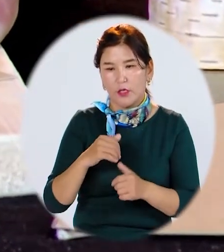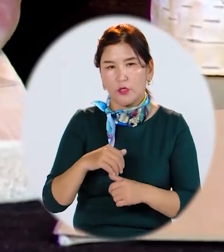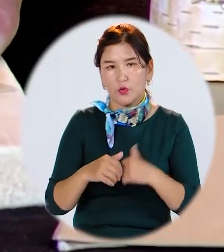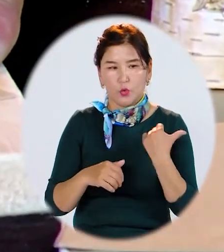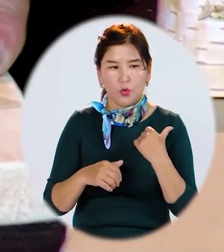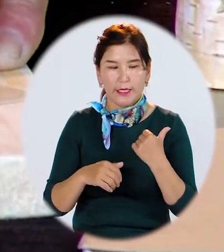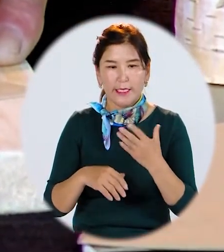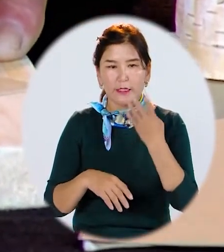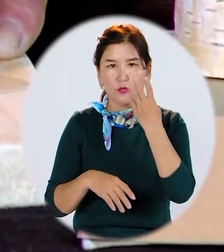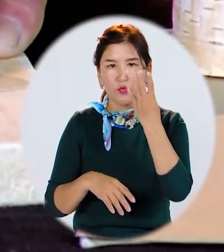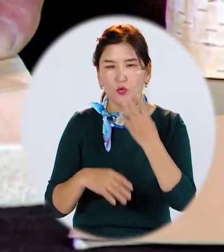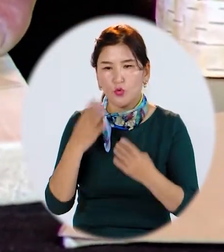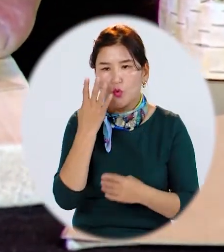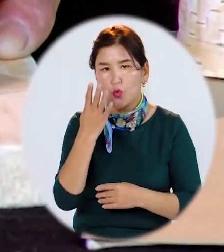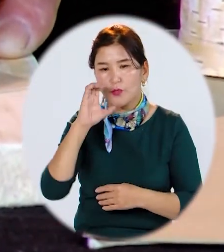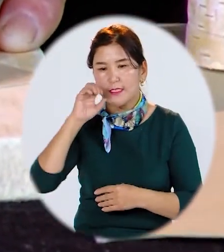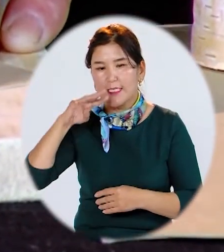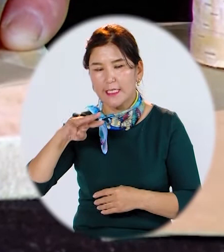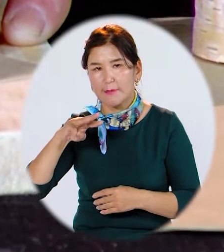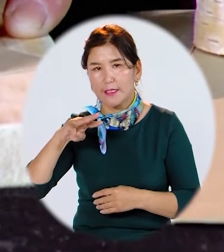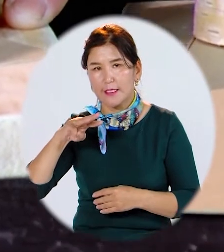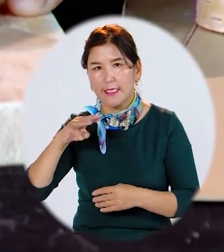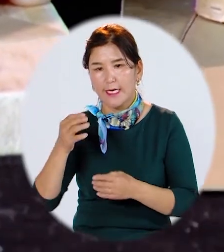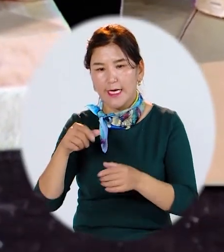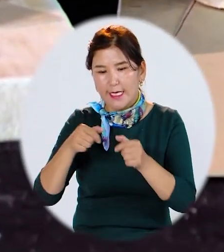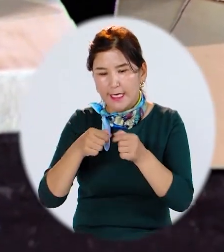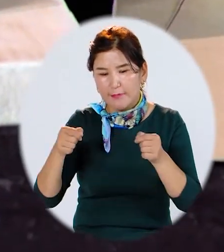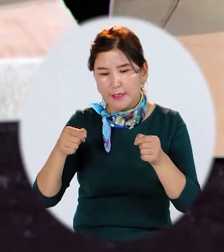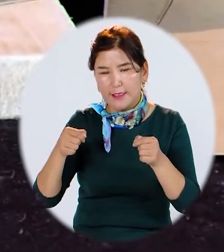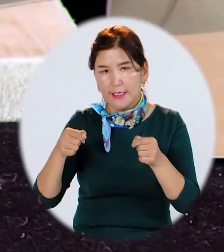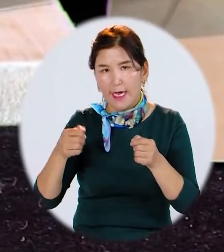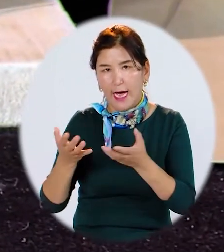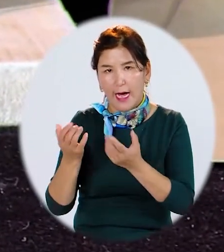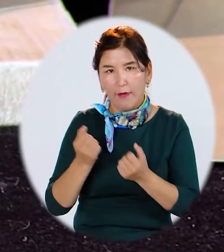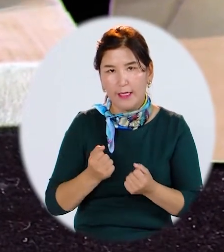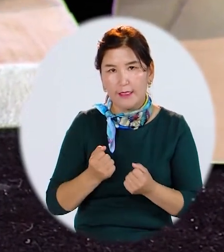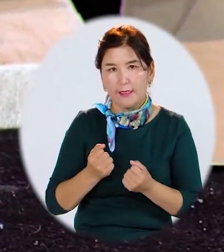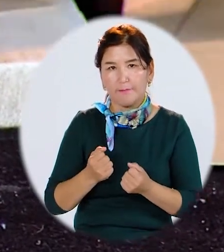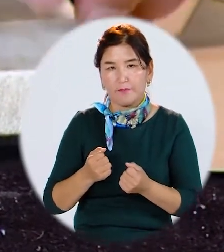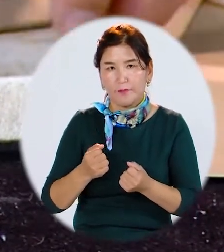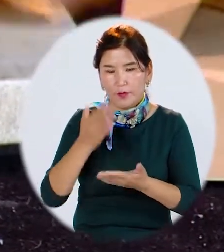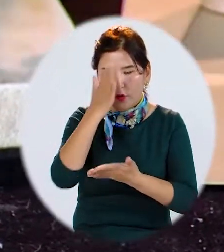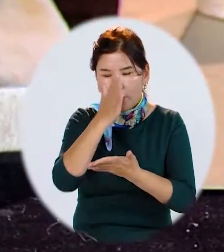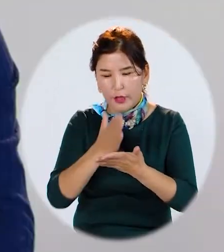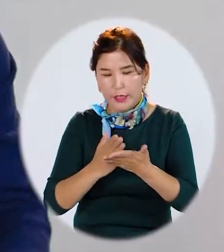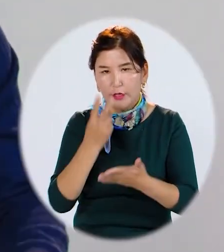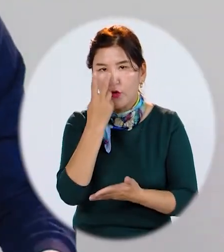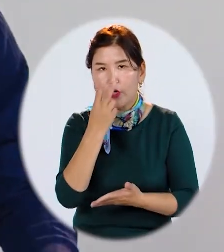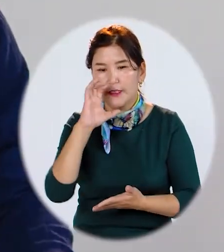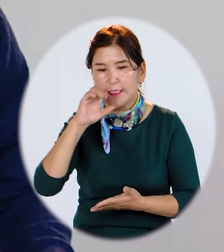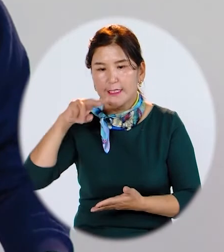см-ийг энэ дадлах хийх заасан дээр бүгдээрээ тавьж өгнө. За ингээд 4 см, голын 2 см-тэй тавьж өглөө.